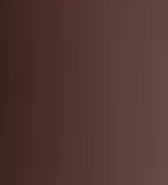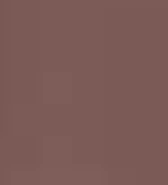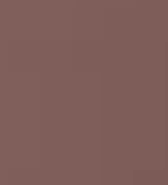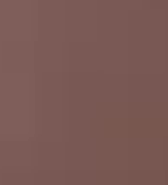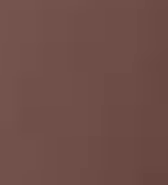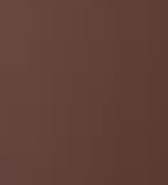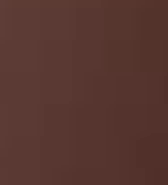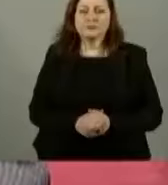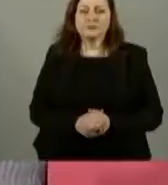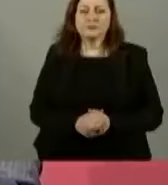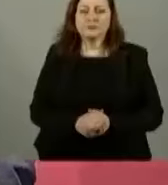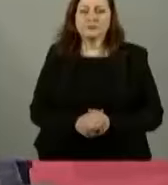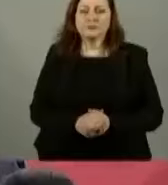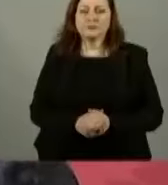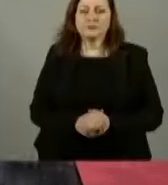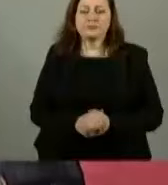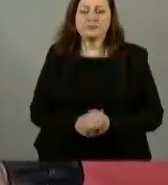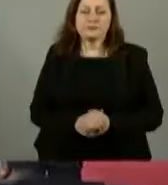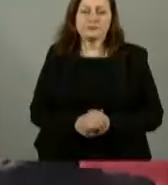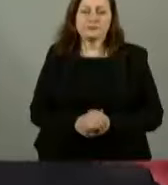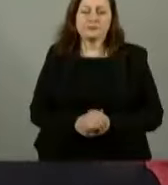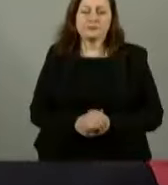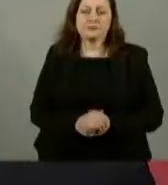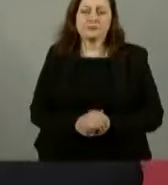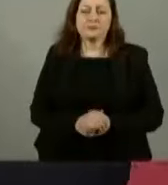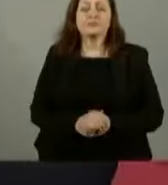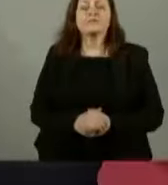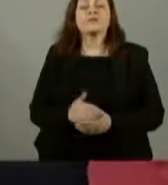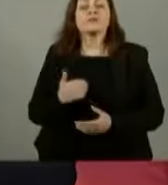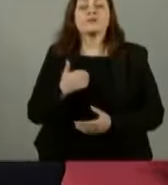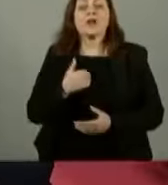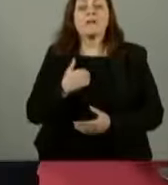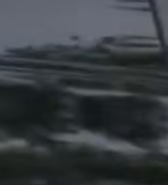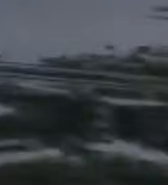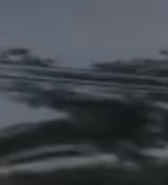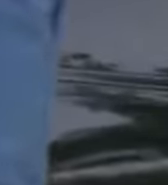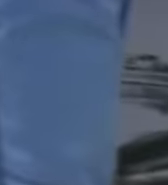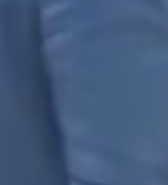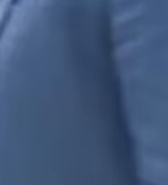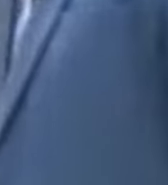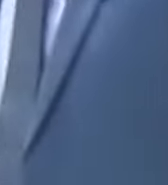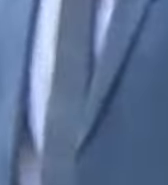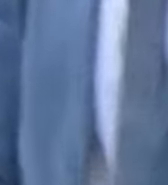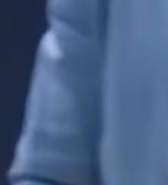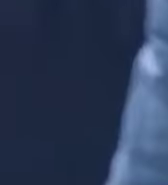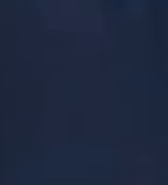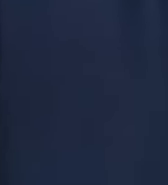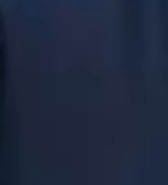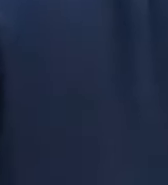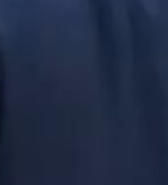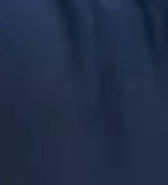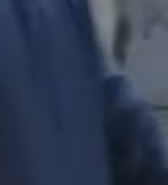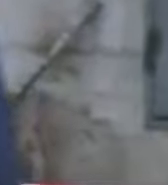το αίτημα για εκλογές. Όταν υπάρχει ένα αδιέξοδο, υπάρχει σύγκρουση, υπάρχει διχασμός, έχει ευθύνη η ηγεσία να αναλάβει πρωτοβουλίες, ώστε